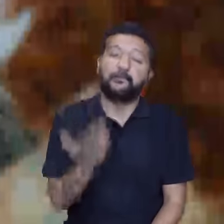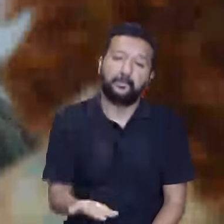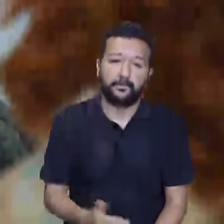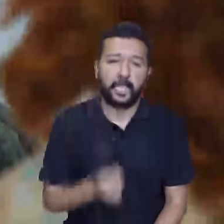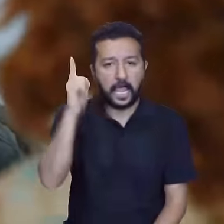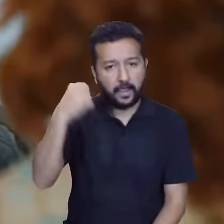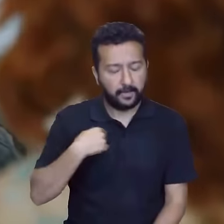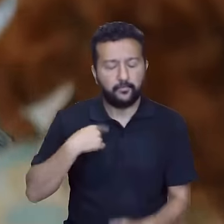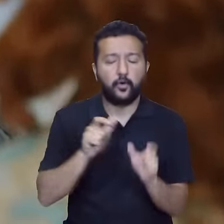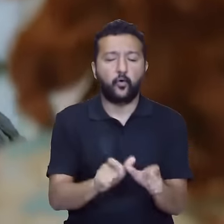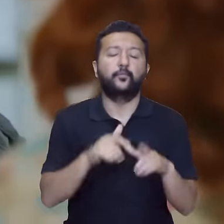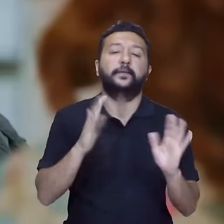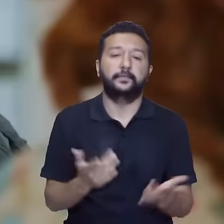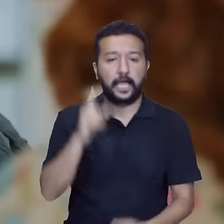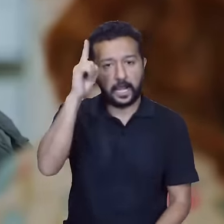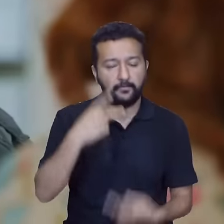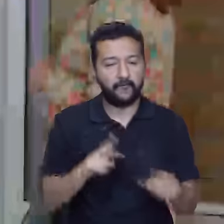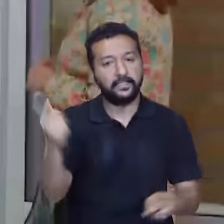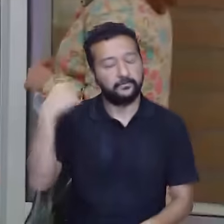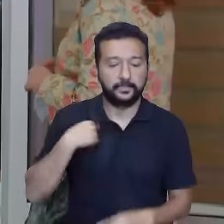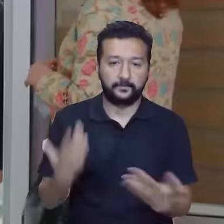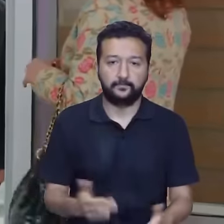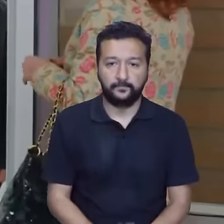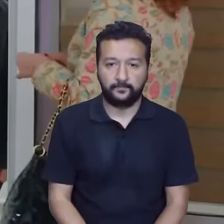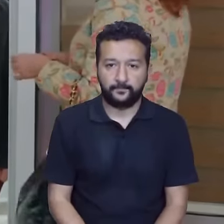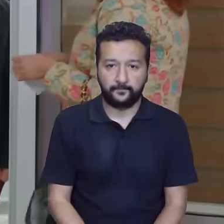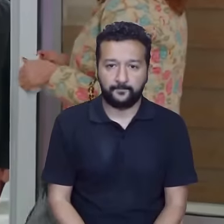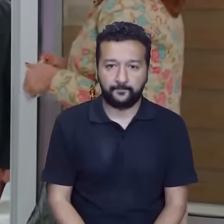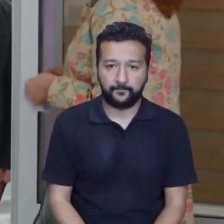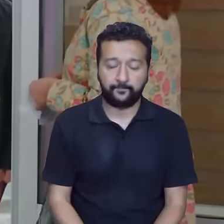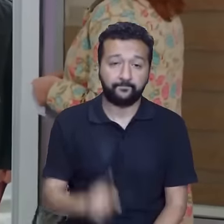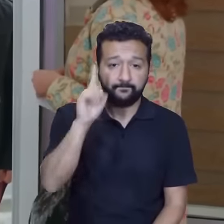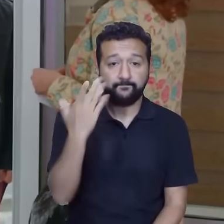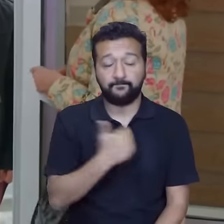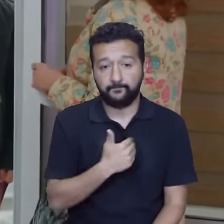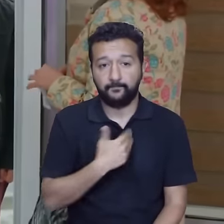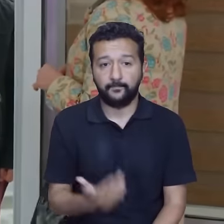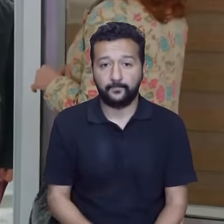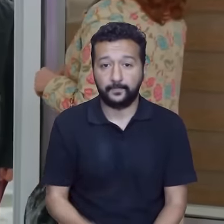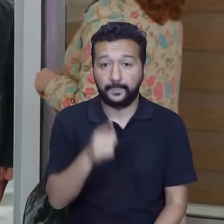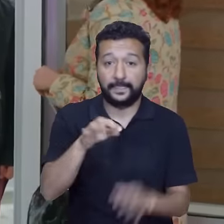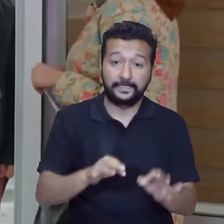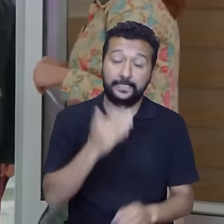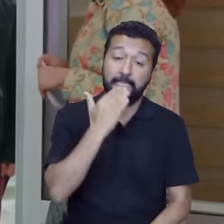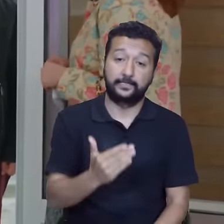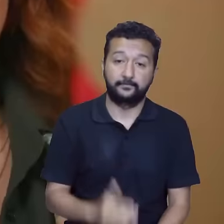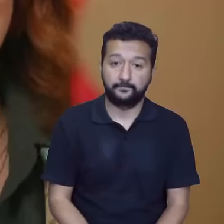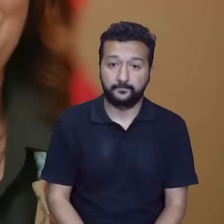ya. Allah'ım beni korumasın. Rabbim affetsin beni. Vallahi ben şimdi ne